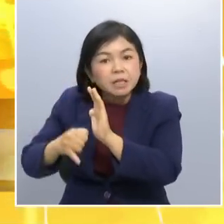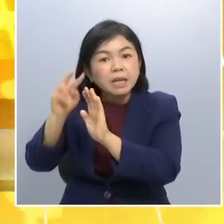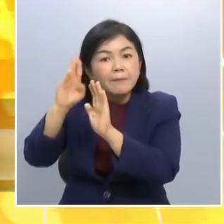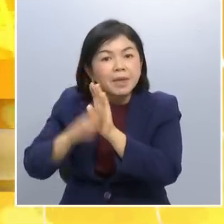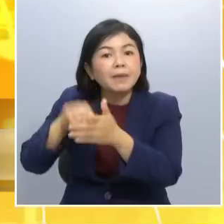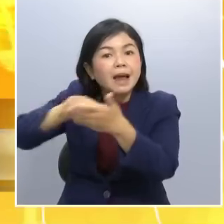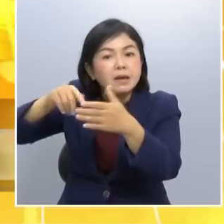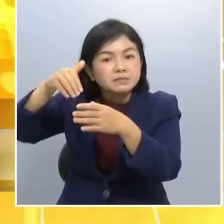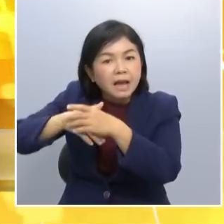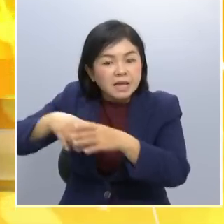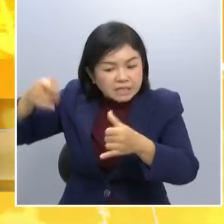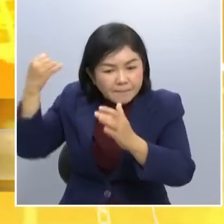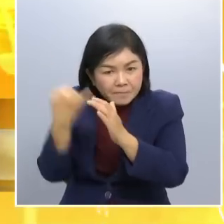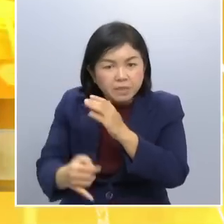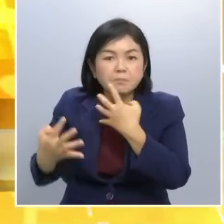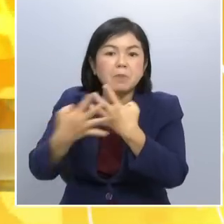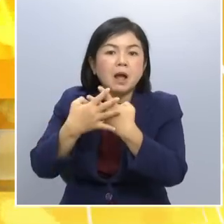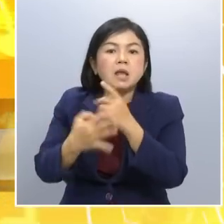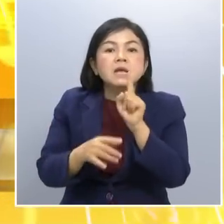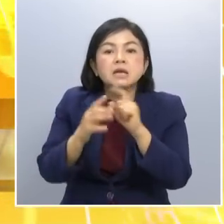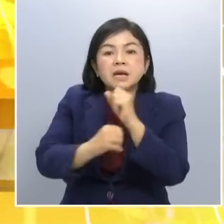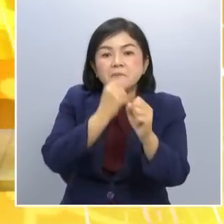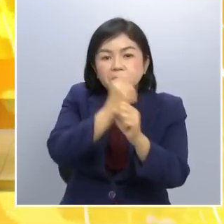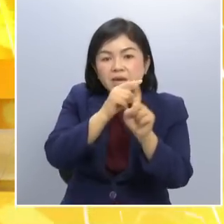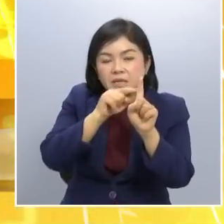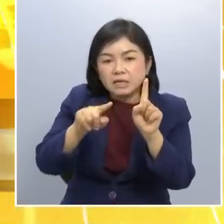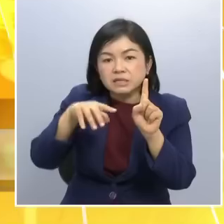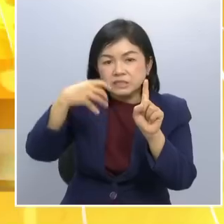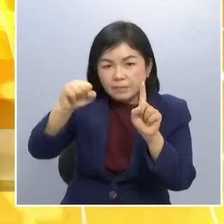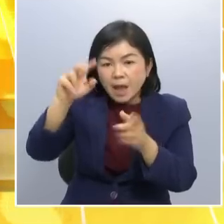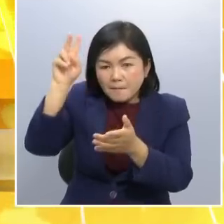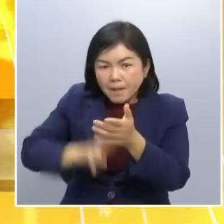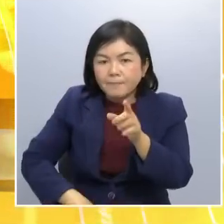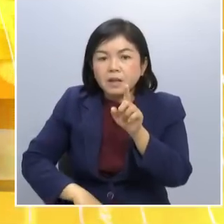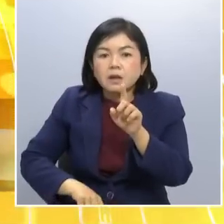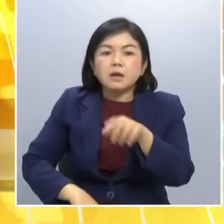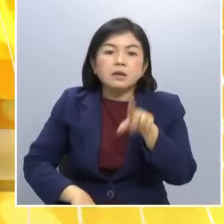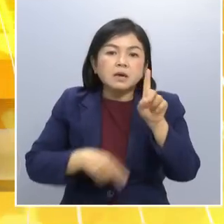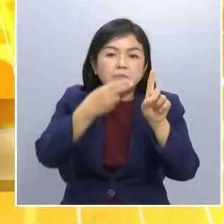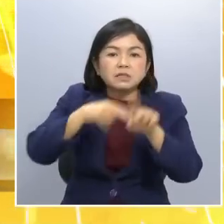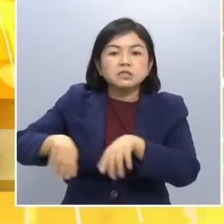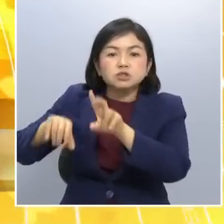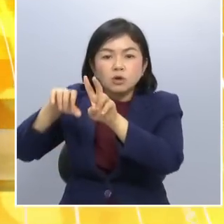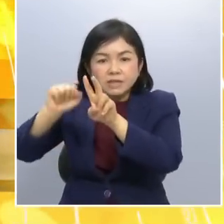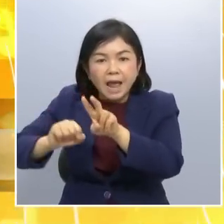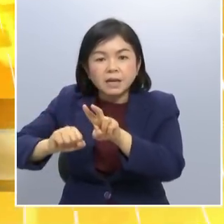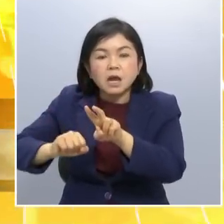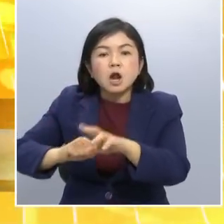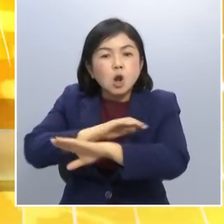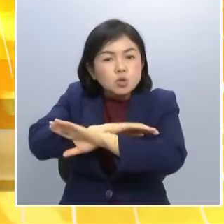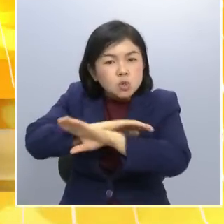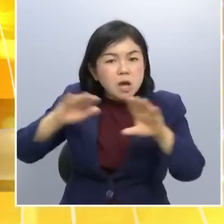โทษจำคุก 1-10ปีแล้วก็มีค่าปรับอีก20,000-200,000บาทพร้อมถูกตัดสิทธิ์ทางการเมืองอย่างน้อย 20ปีเลยนะคะ